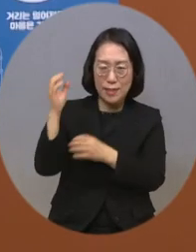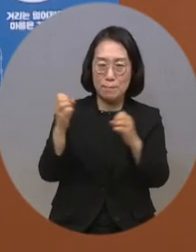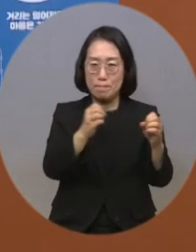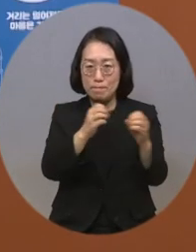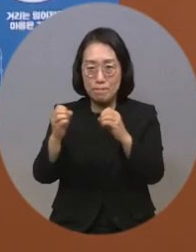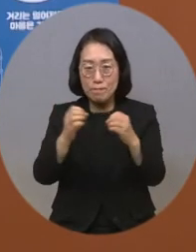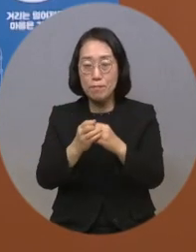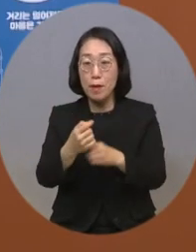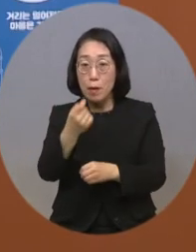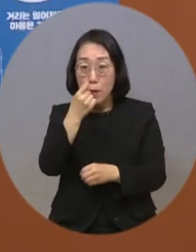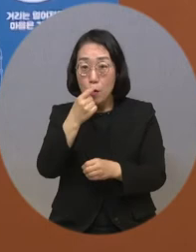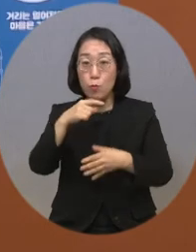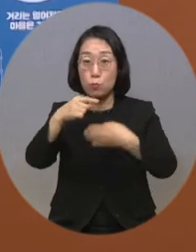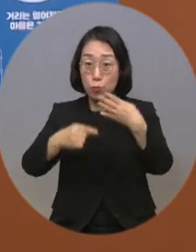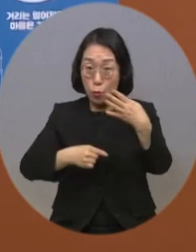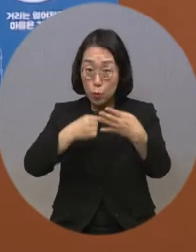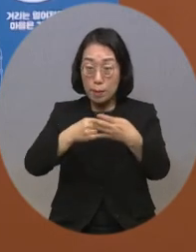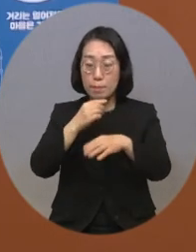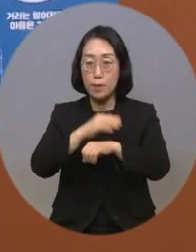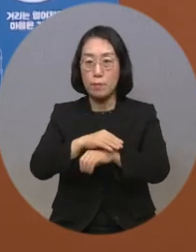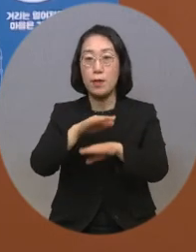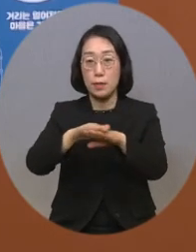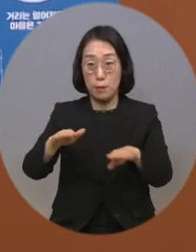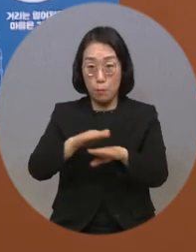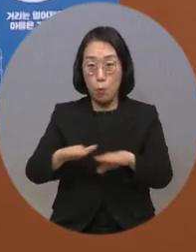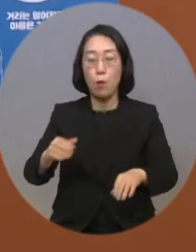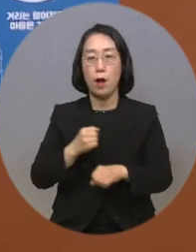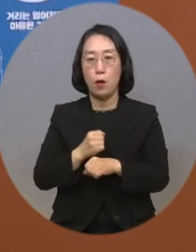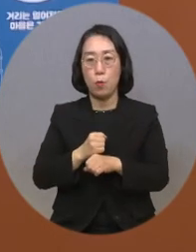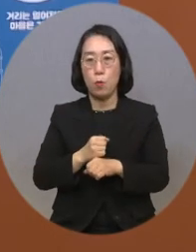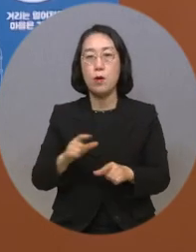교육 프로그램을 통해 이를 극복하고